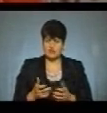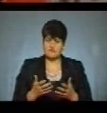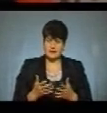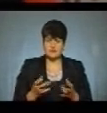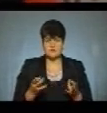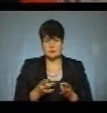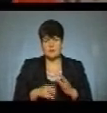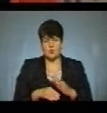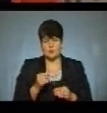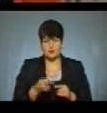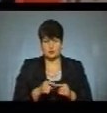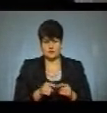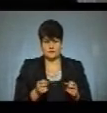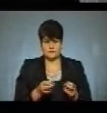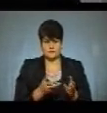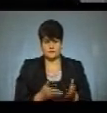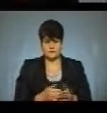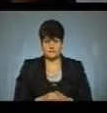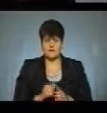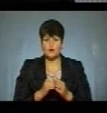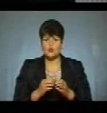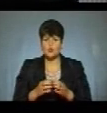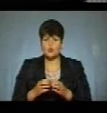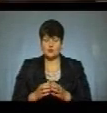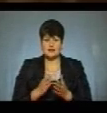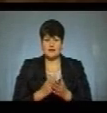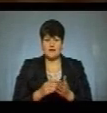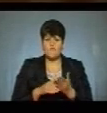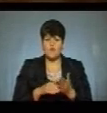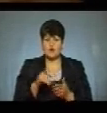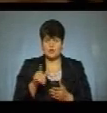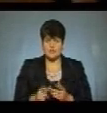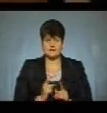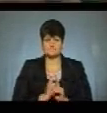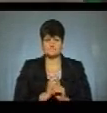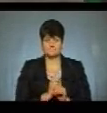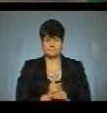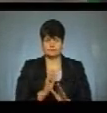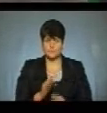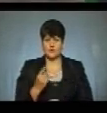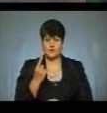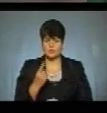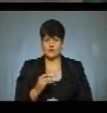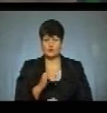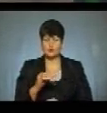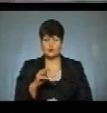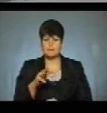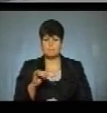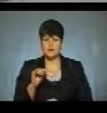варто обирати певну професію. За кожною групою закріплений волонтер, який її супроводжує. Один із них – Юрій